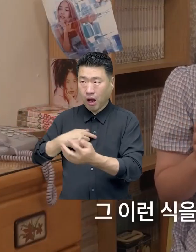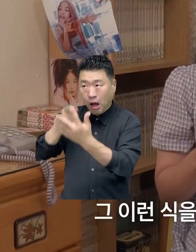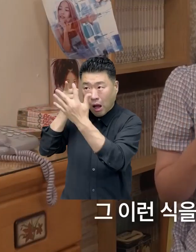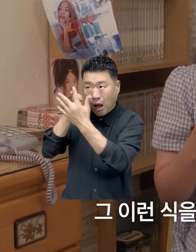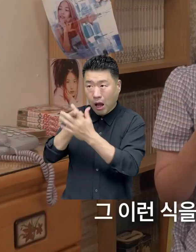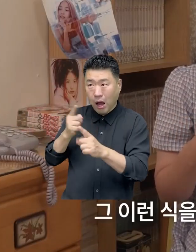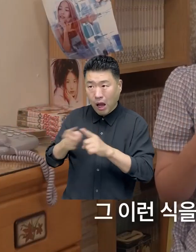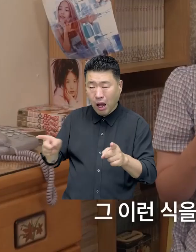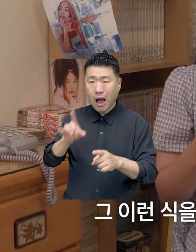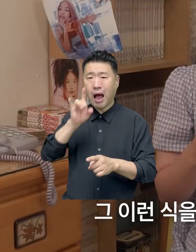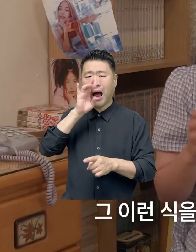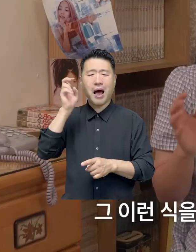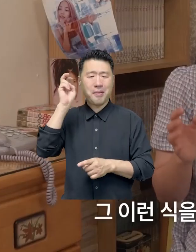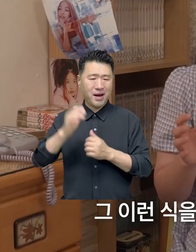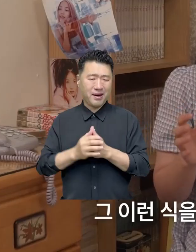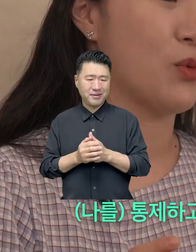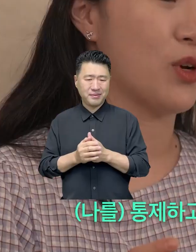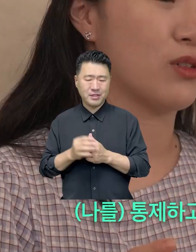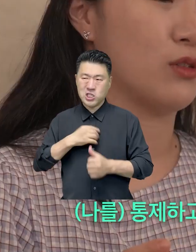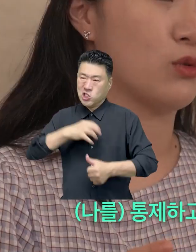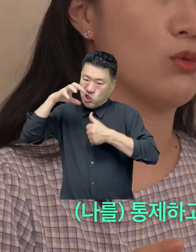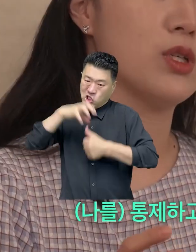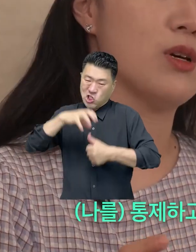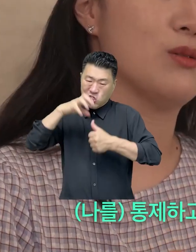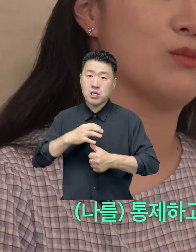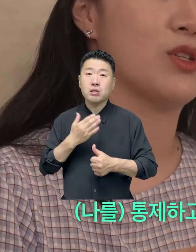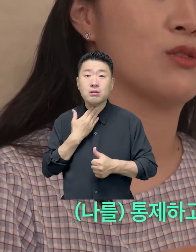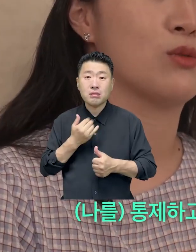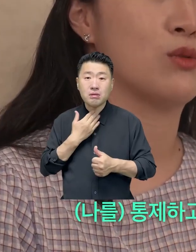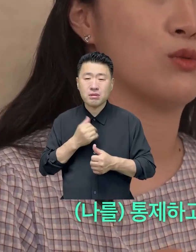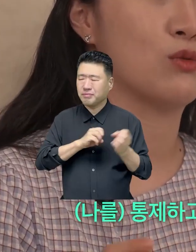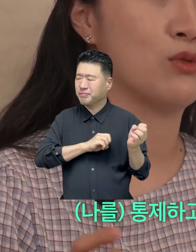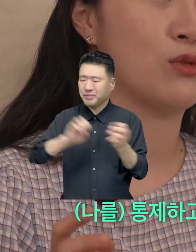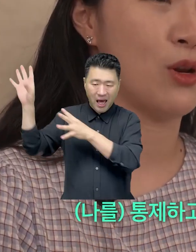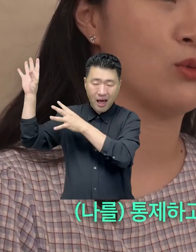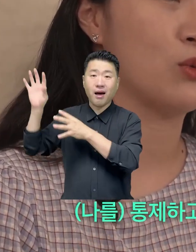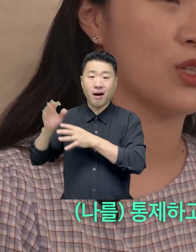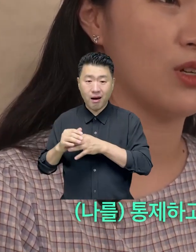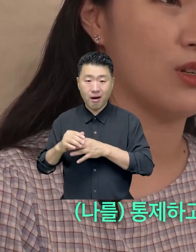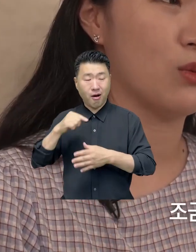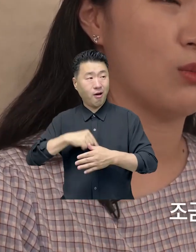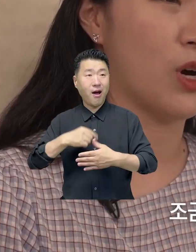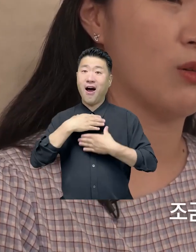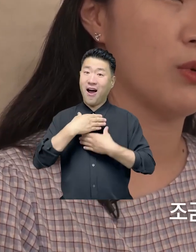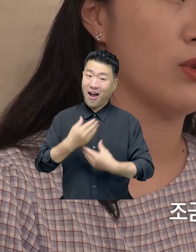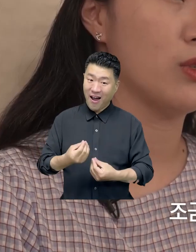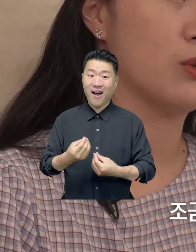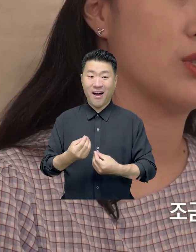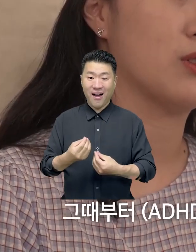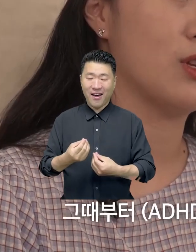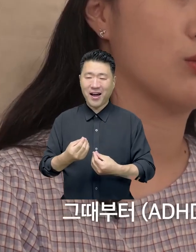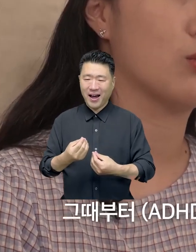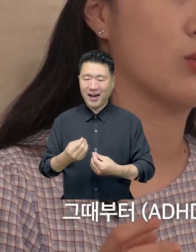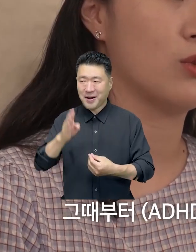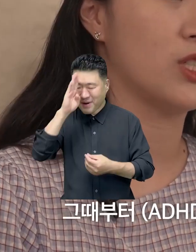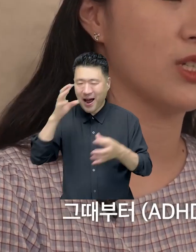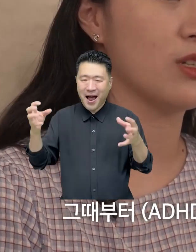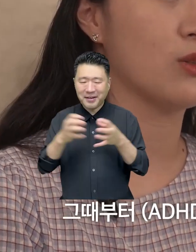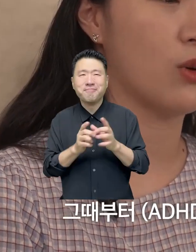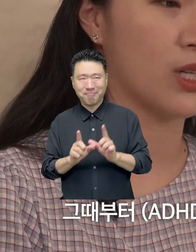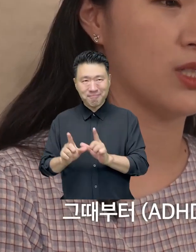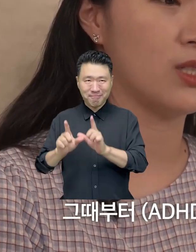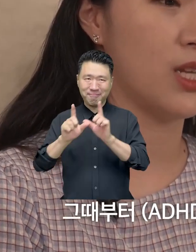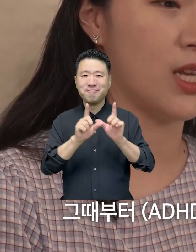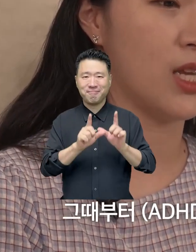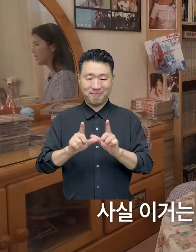이런 식을 내가 예측을 하지 못할 것이다. 뭔가 그 통제하고 싶다는 어떤 욕구를 내려놓으니까 좀 마음이 편해지고 이제 그때부터 공존이